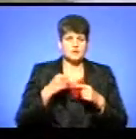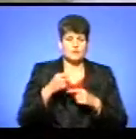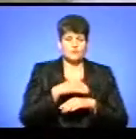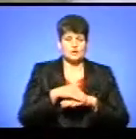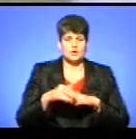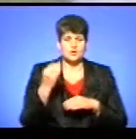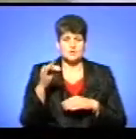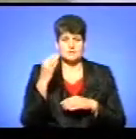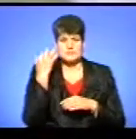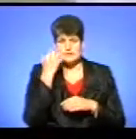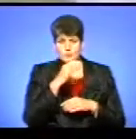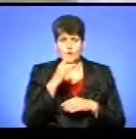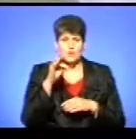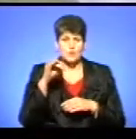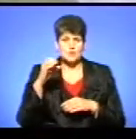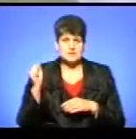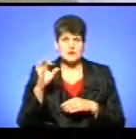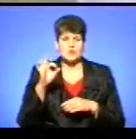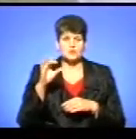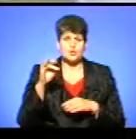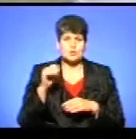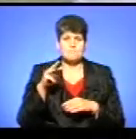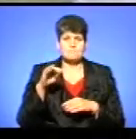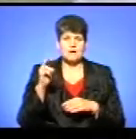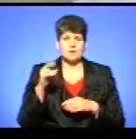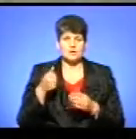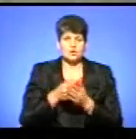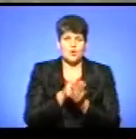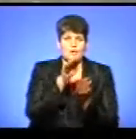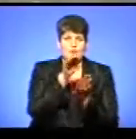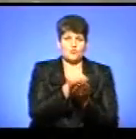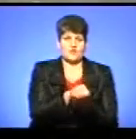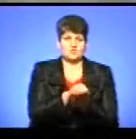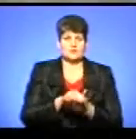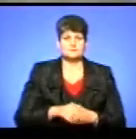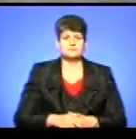Йосипа Сліпого, Руська, Острозького, Миколинецька до кладовища.